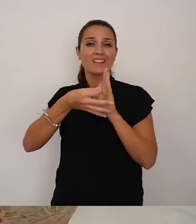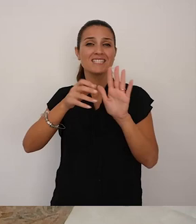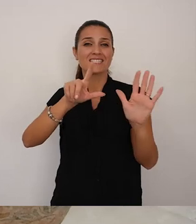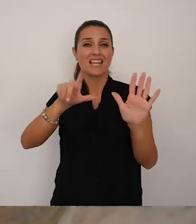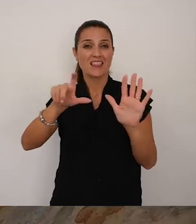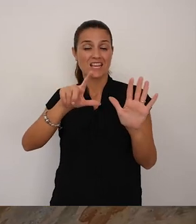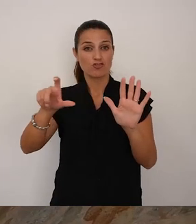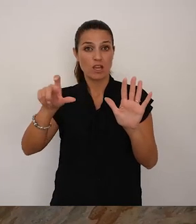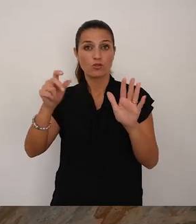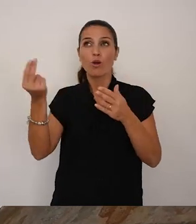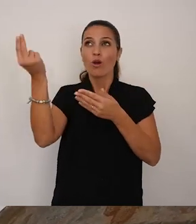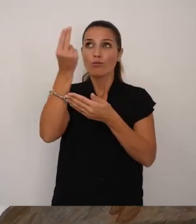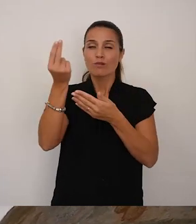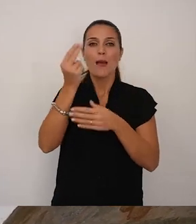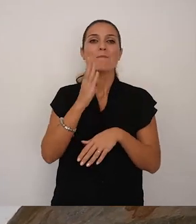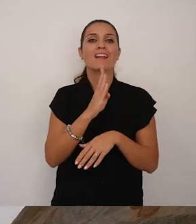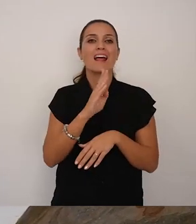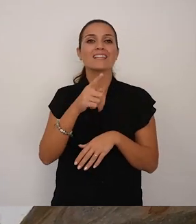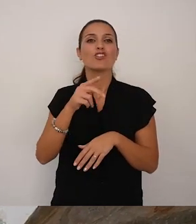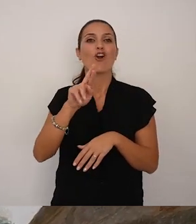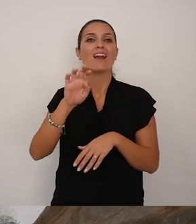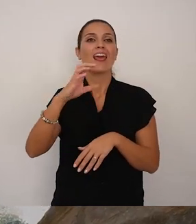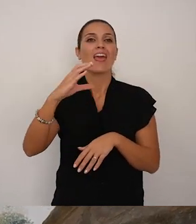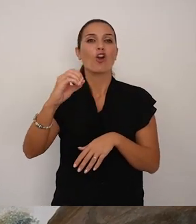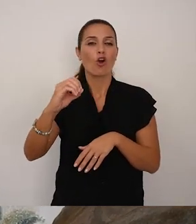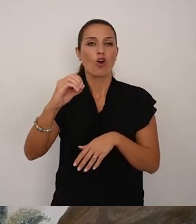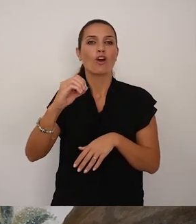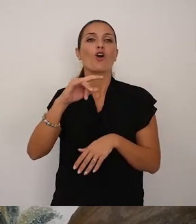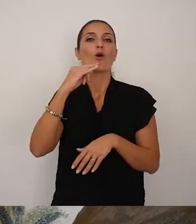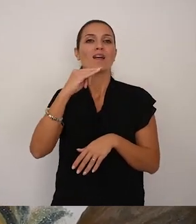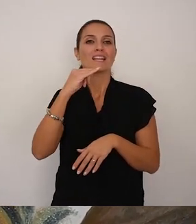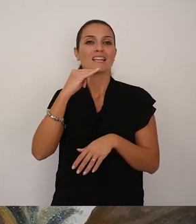realizzati dal celebre pittore Bernardino Greco da Copertino.